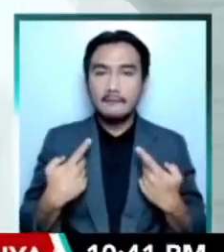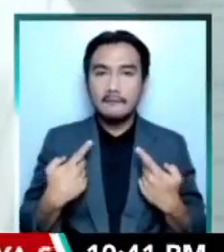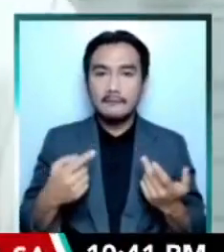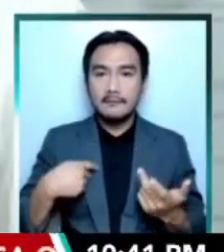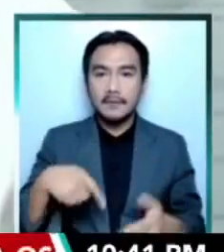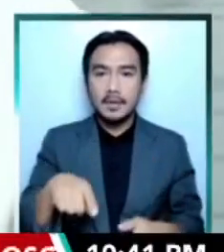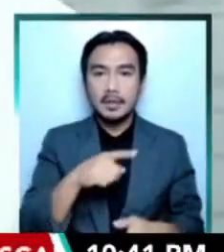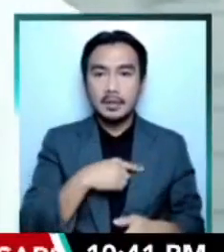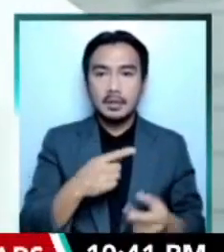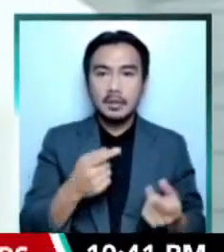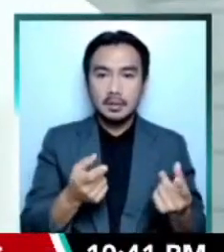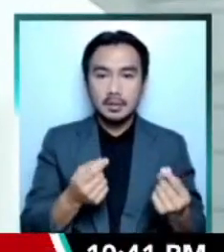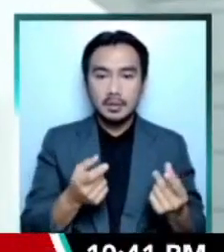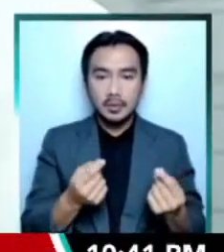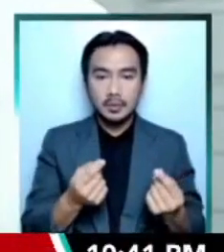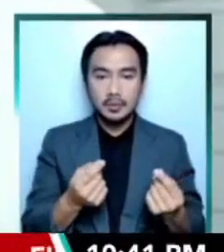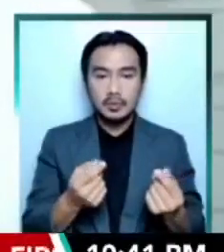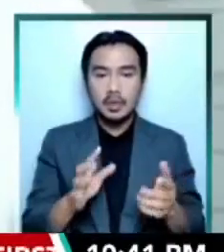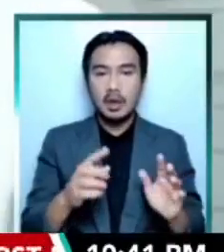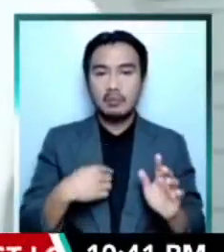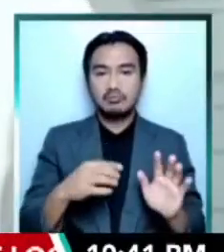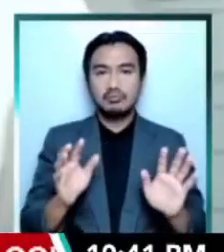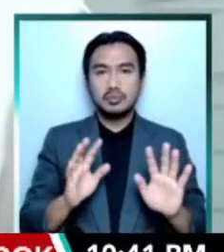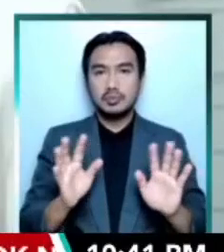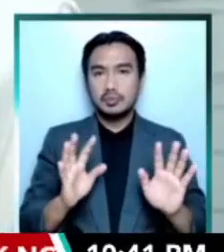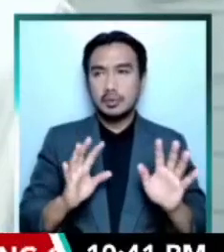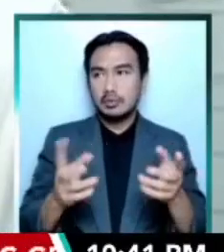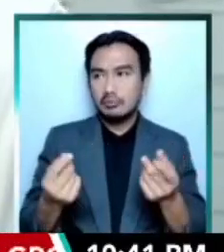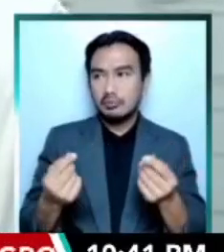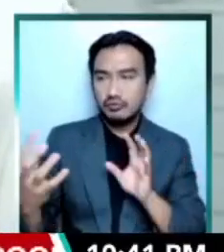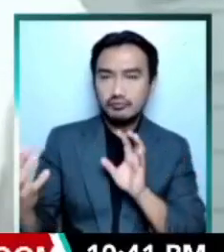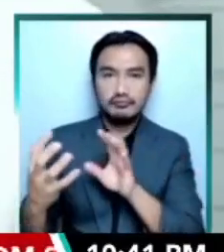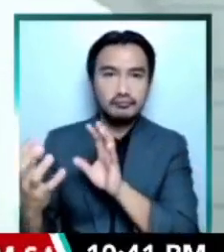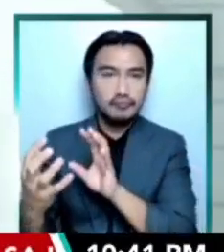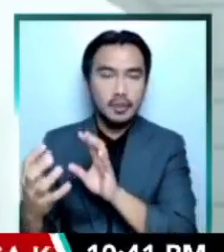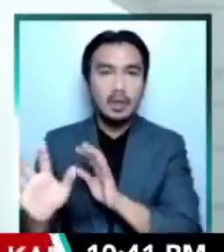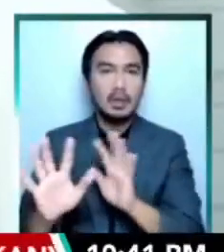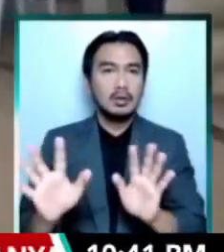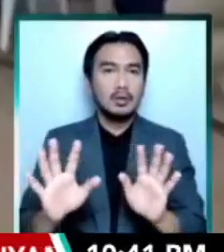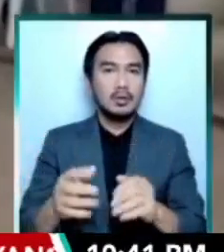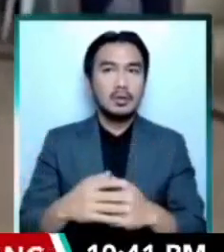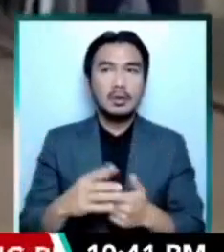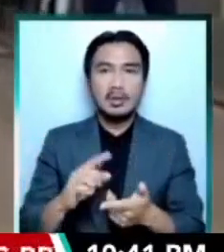brigades. Di tayo makikipag-away. Pero tandaan mo, hindi rin tayo nagpapaapi.